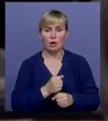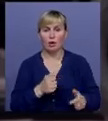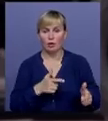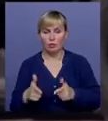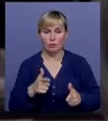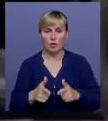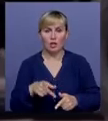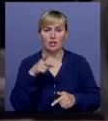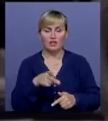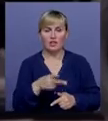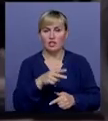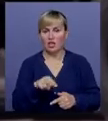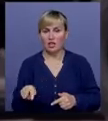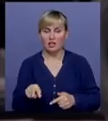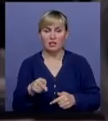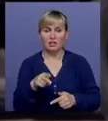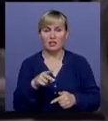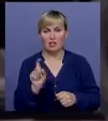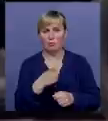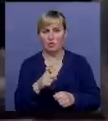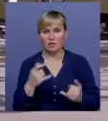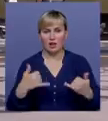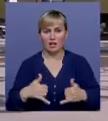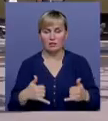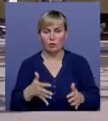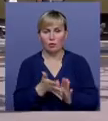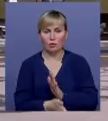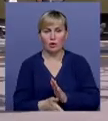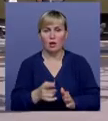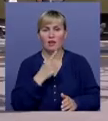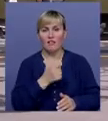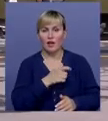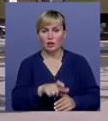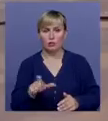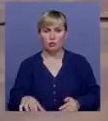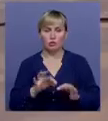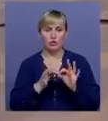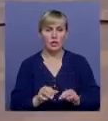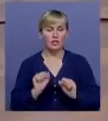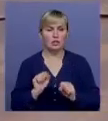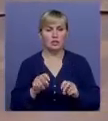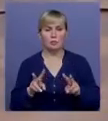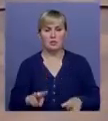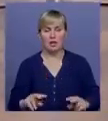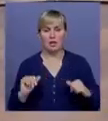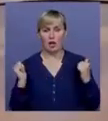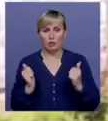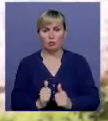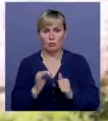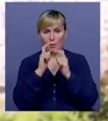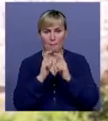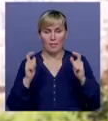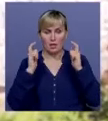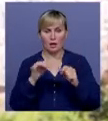ушло 2000 литров химического раствора. Сами военнослужащие тщательно защищены специальными костюмами и масками.